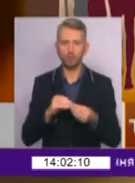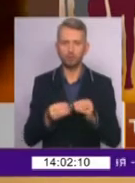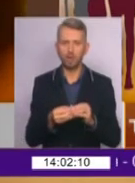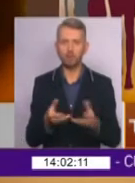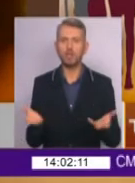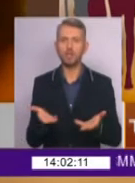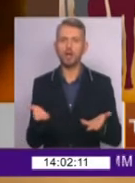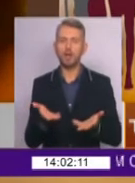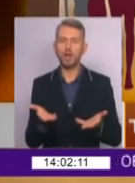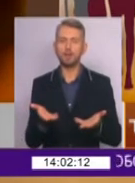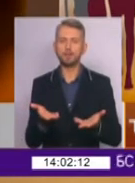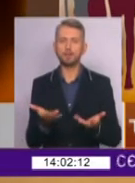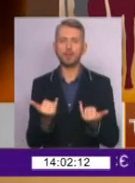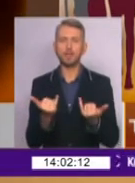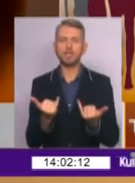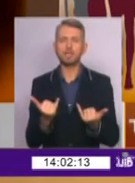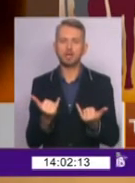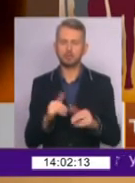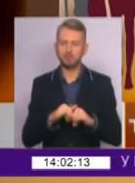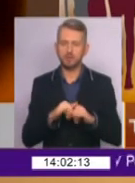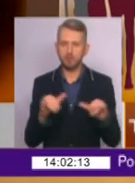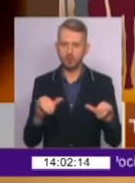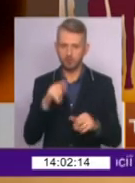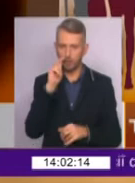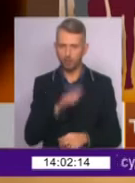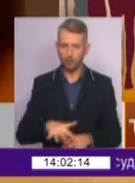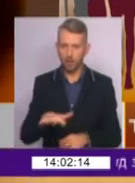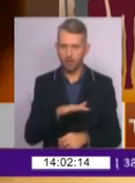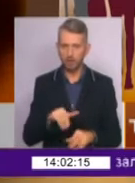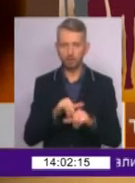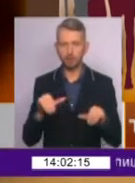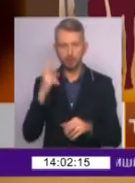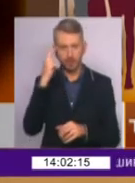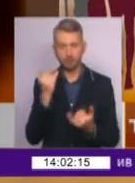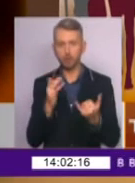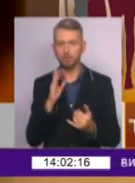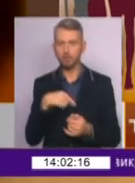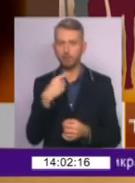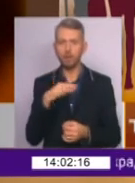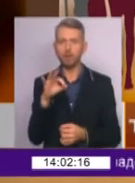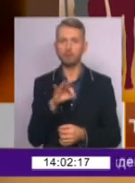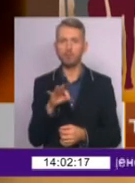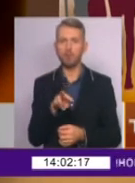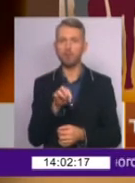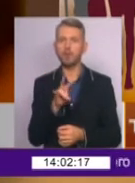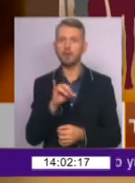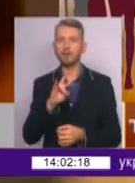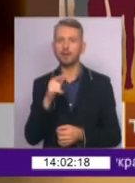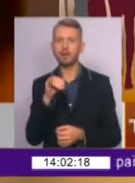яка зараз збільшилася на Україні, збільшилася в Києві. Сьогодні ми будемо говорити про